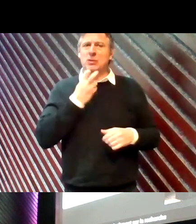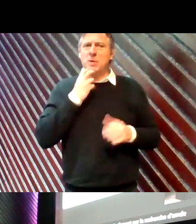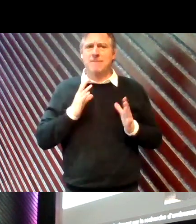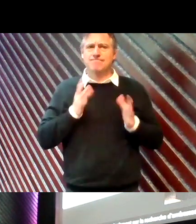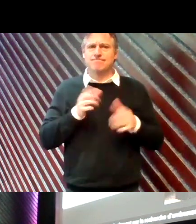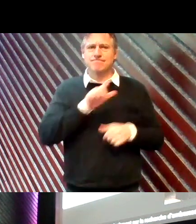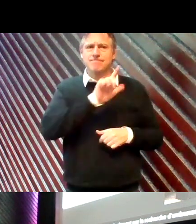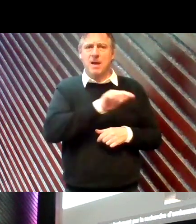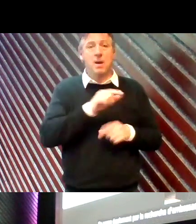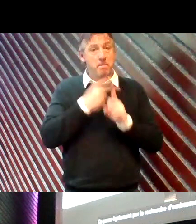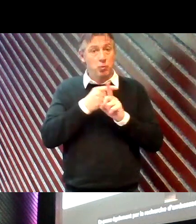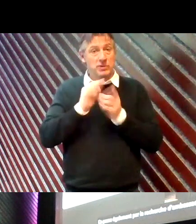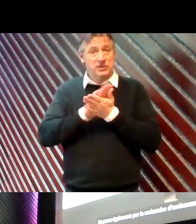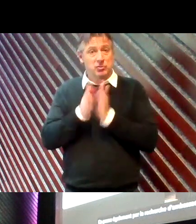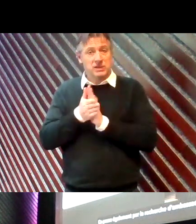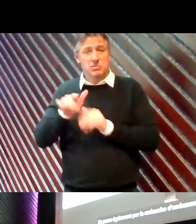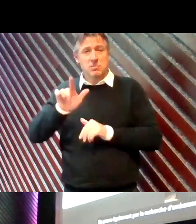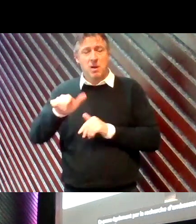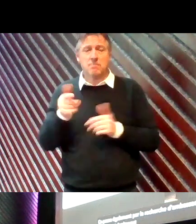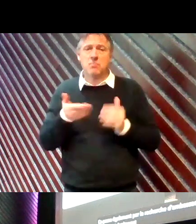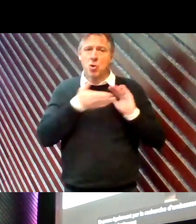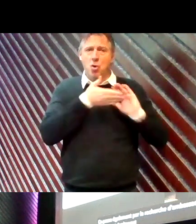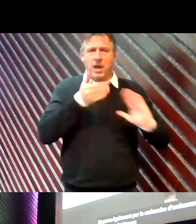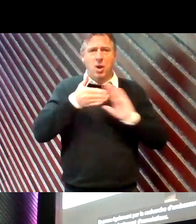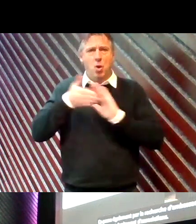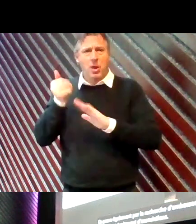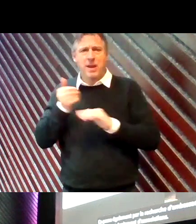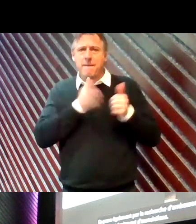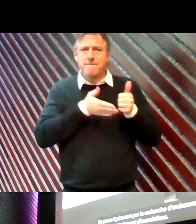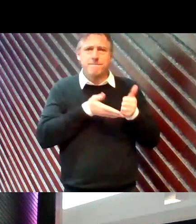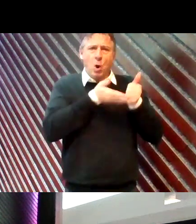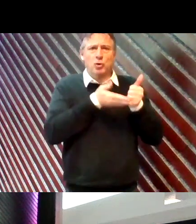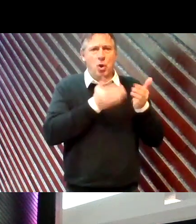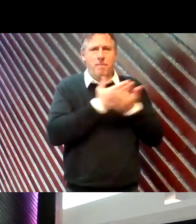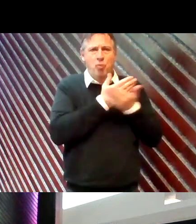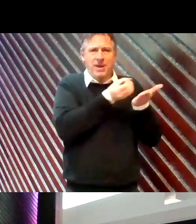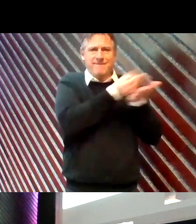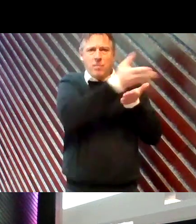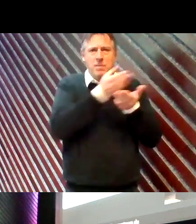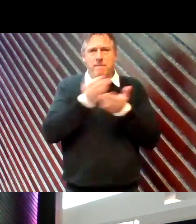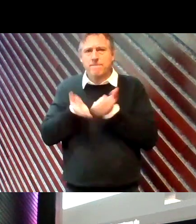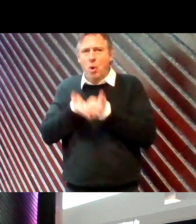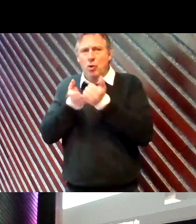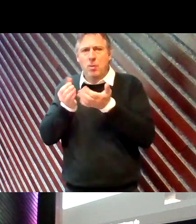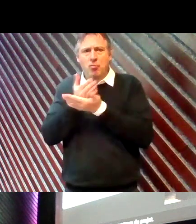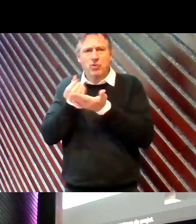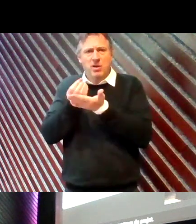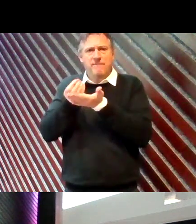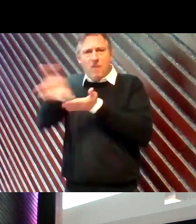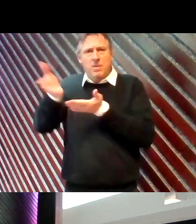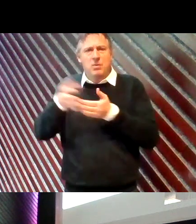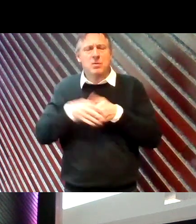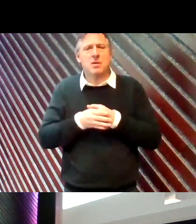mais également d'associations en fait qui vont être porteurs du projet et c'est justement ce qu'on est